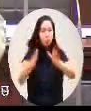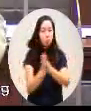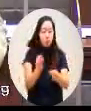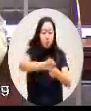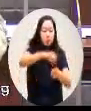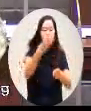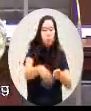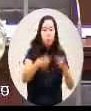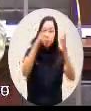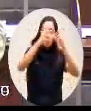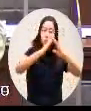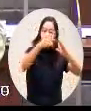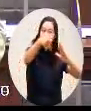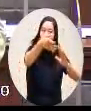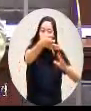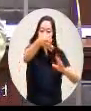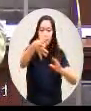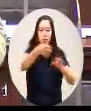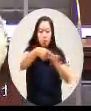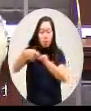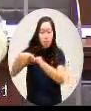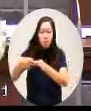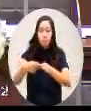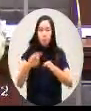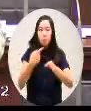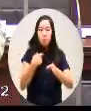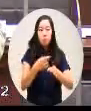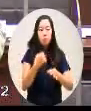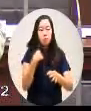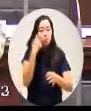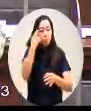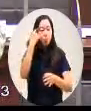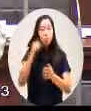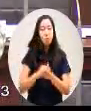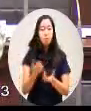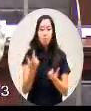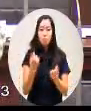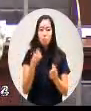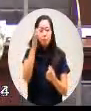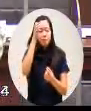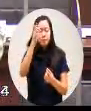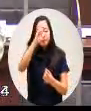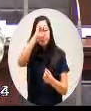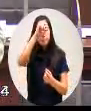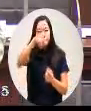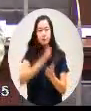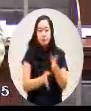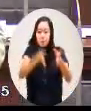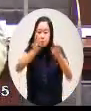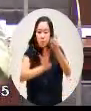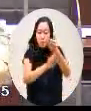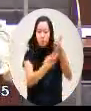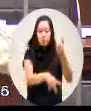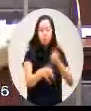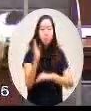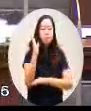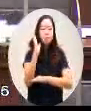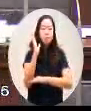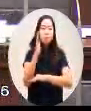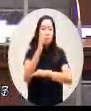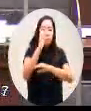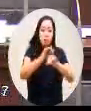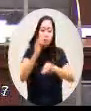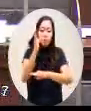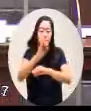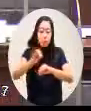市财务的基础、哦、我感觉这个部分啊，我拢期待都是发展局、地政局啊，甲咱的财